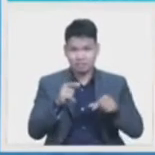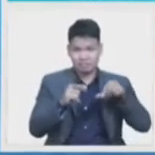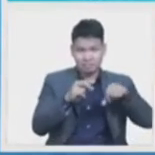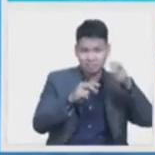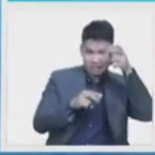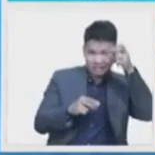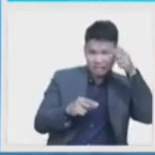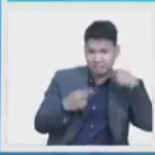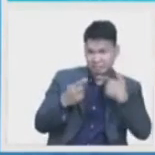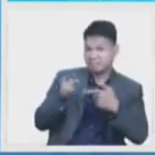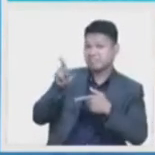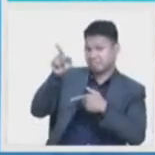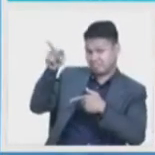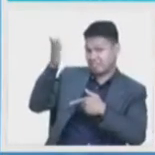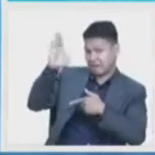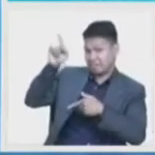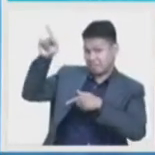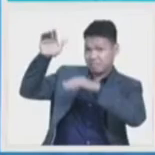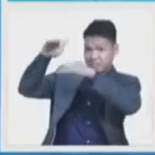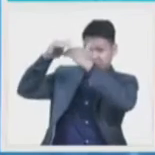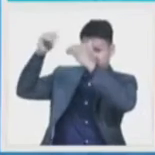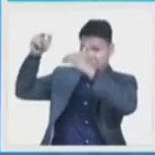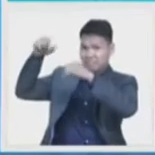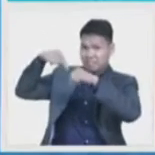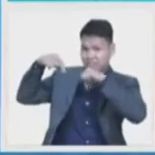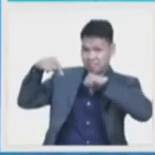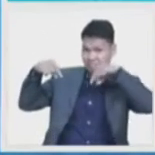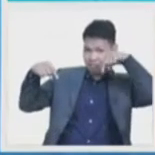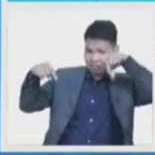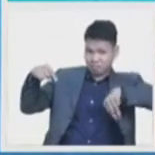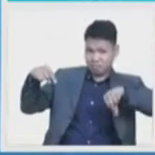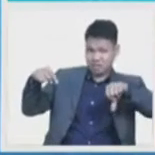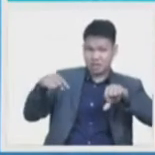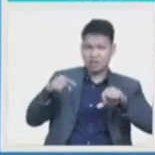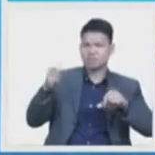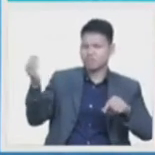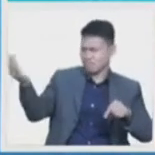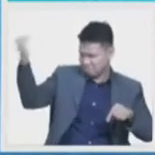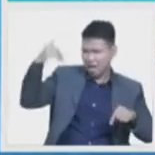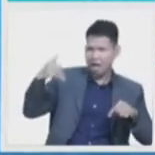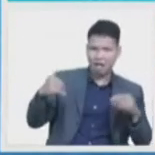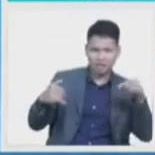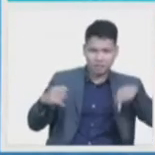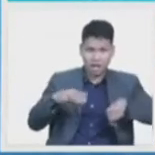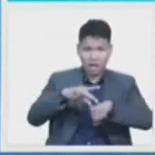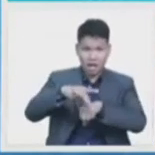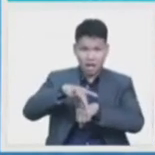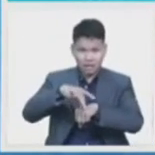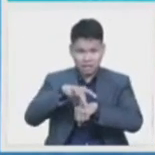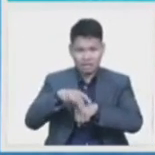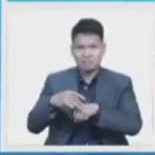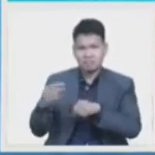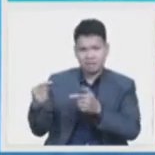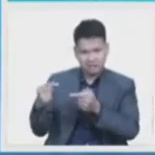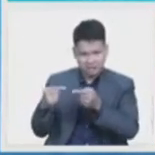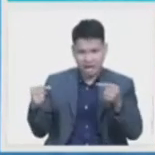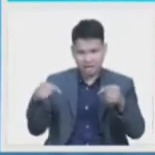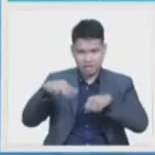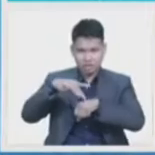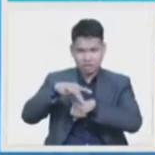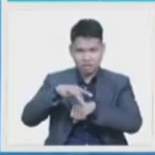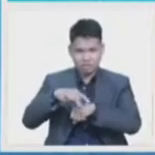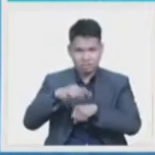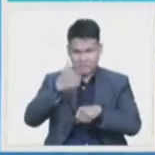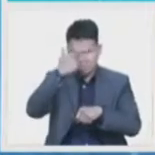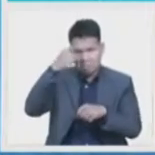dini sa yuta, ako ning binyo. Ano man, iyang giangkon ang kalibutan, and he now became the principe of